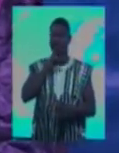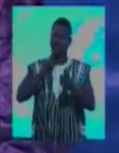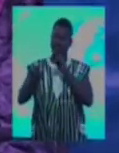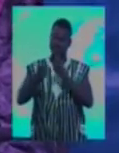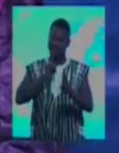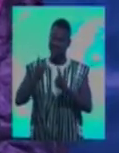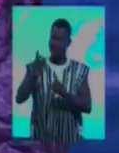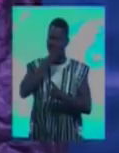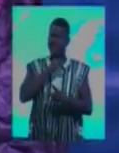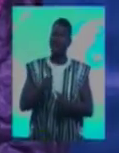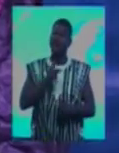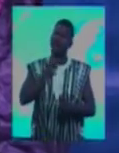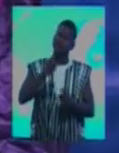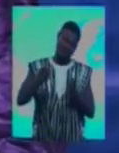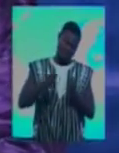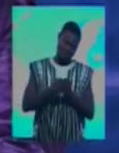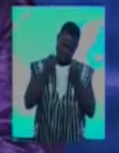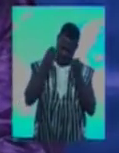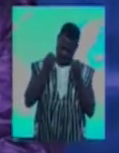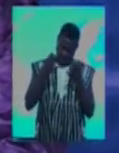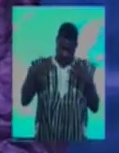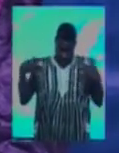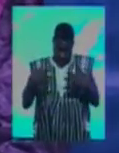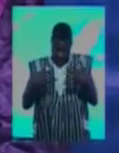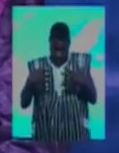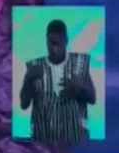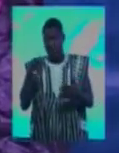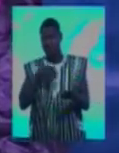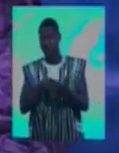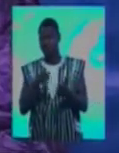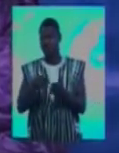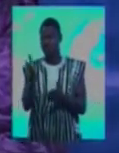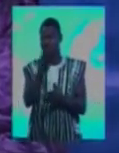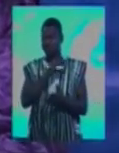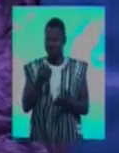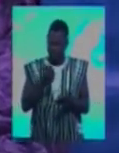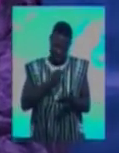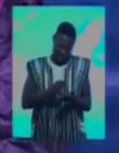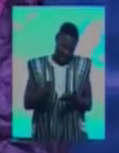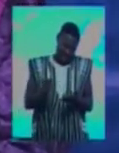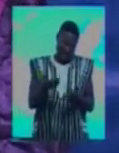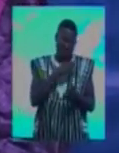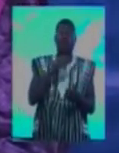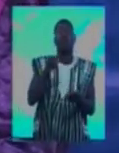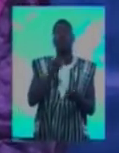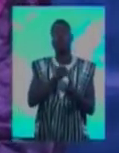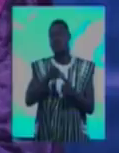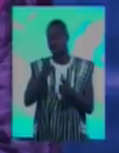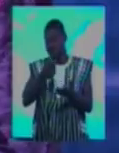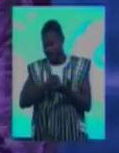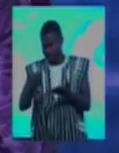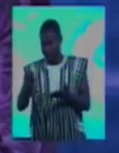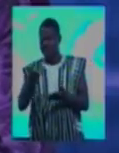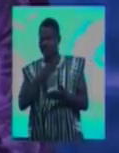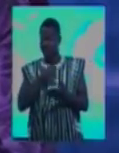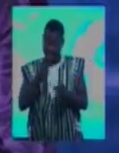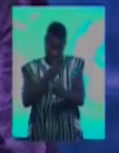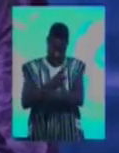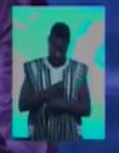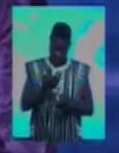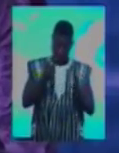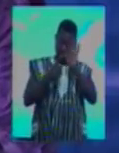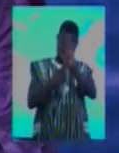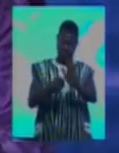subversif. Et beaucoup n'osent pas, même quand elles ont envie d'écrire, elles écrivent et gardent cela, et elles ne publient pas toujours. Et nous, on